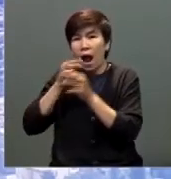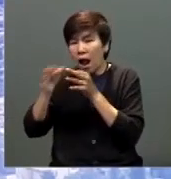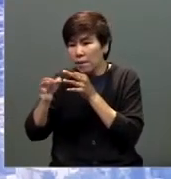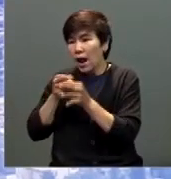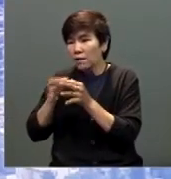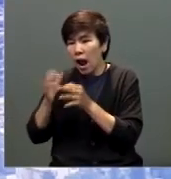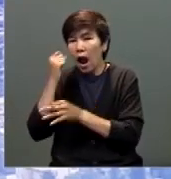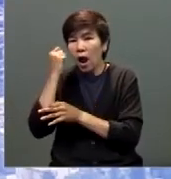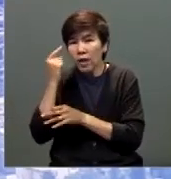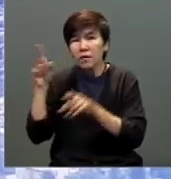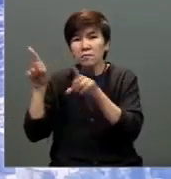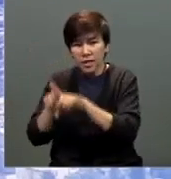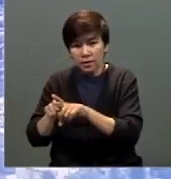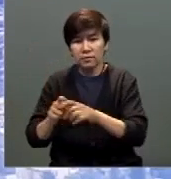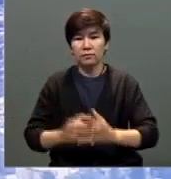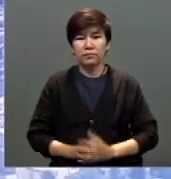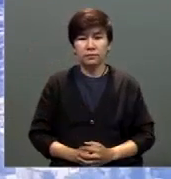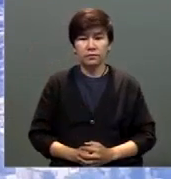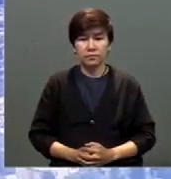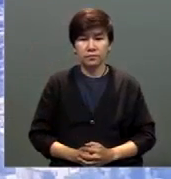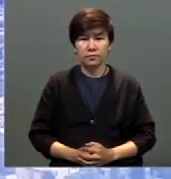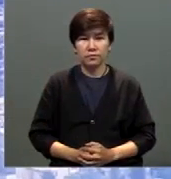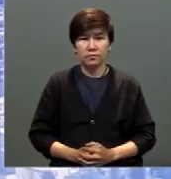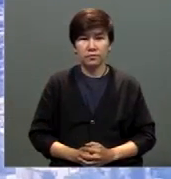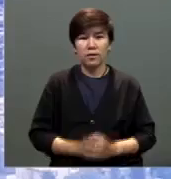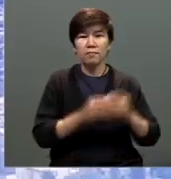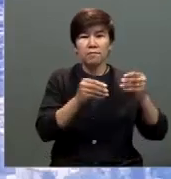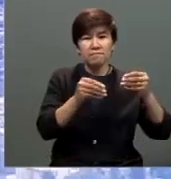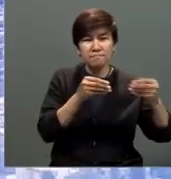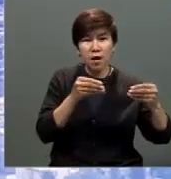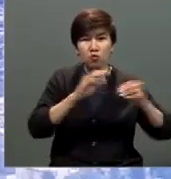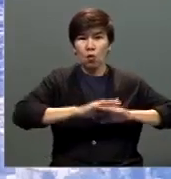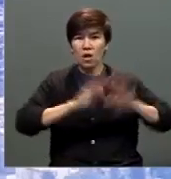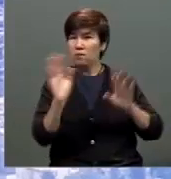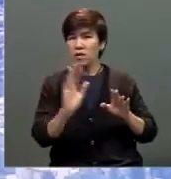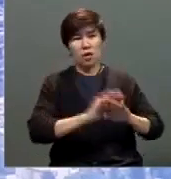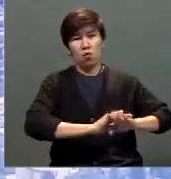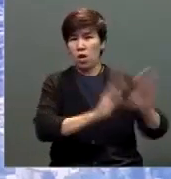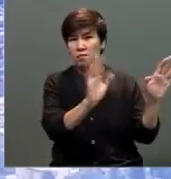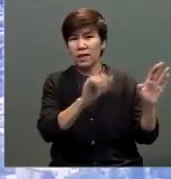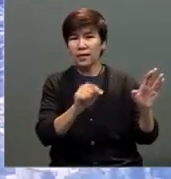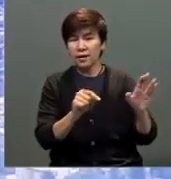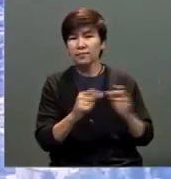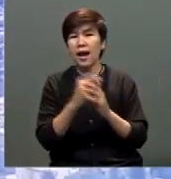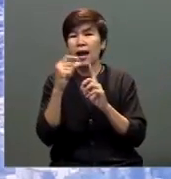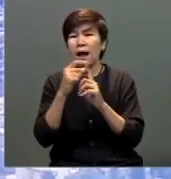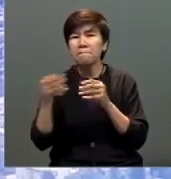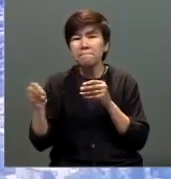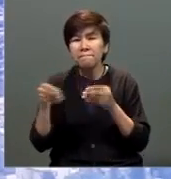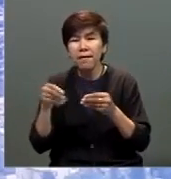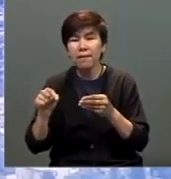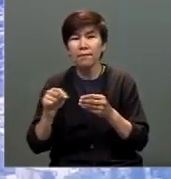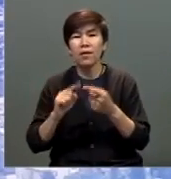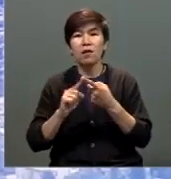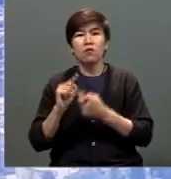ว่า1คือผ่อนปรนนะไม่ได้ exit ไม่ได้เลิกไม่ได้ยกเลิกผ่อนปรน